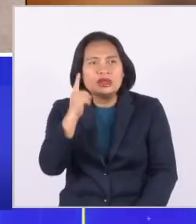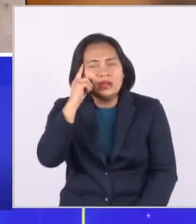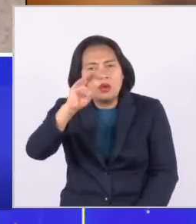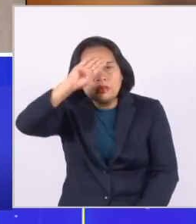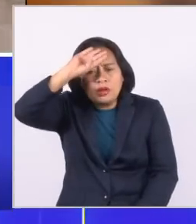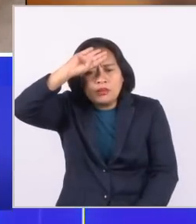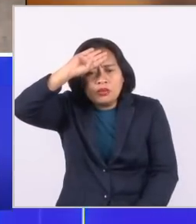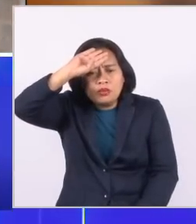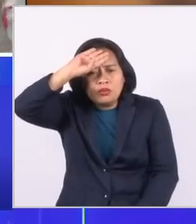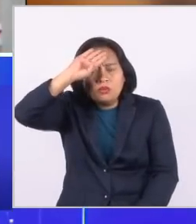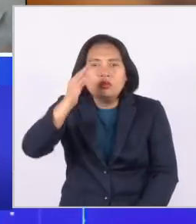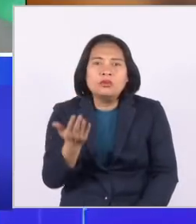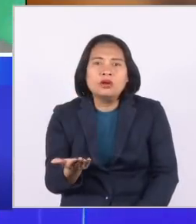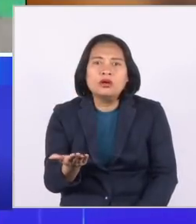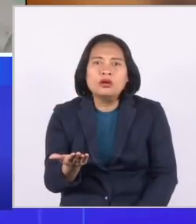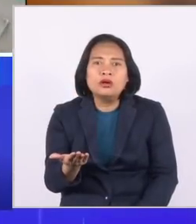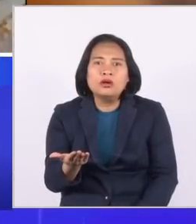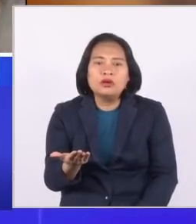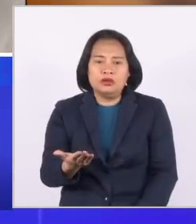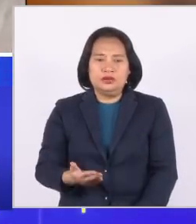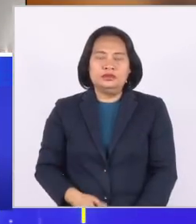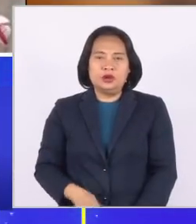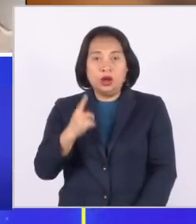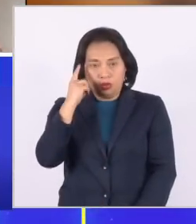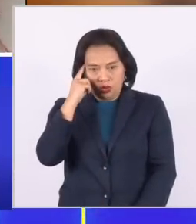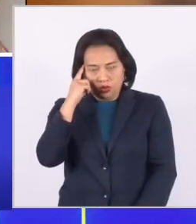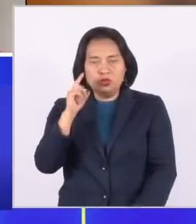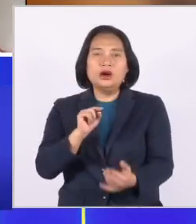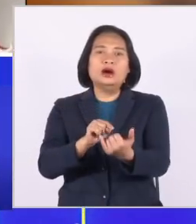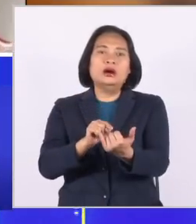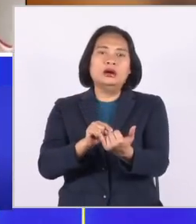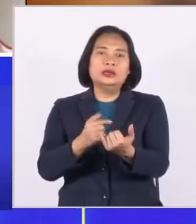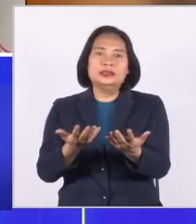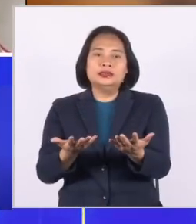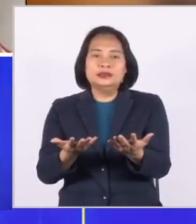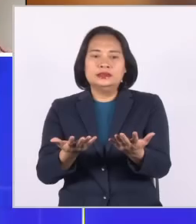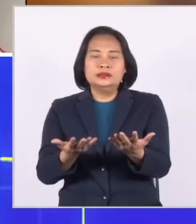าหรืออะไรหรือเปล่าแต่พอแหมรู้ว่าแบบนี้ก็สิเบิร์ดค